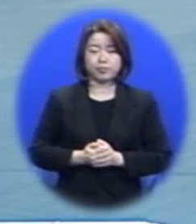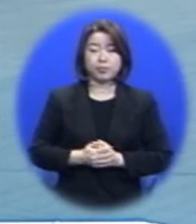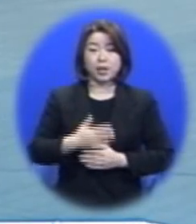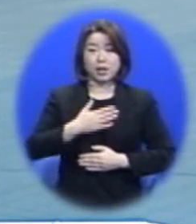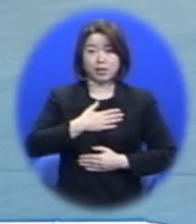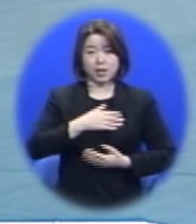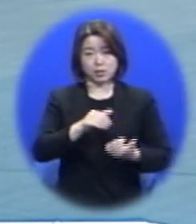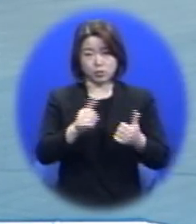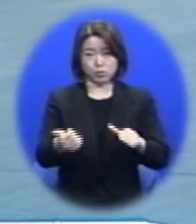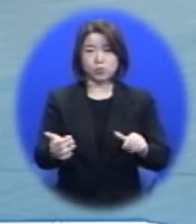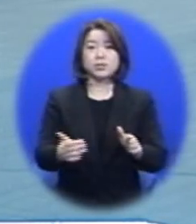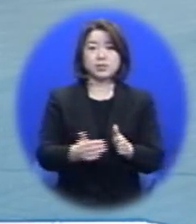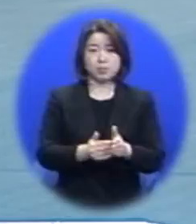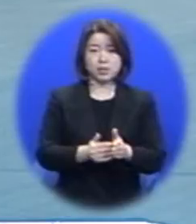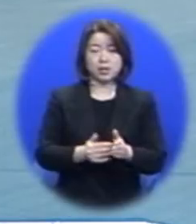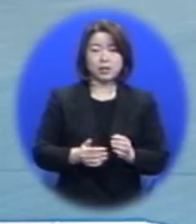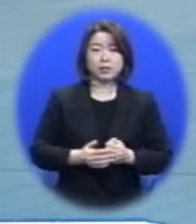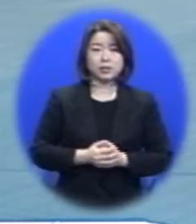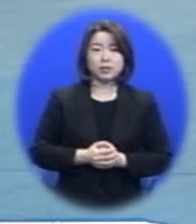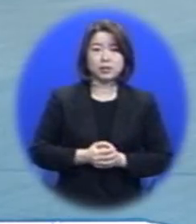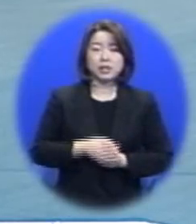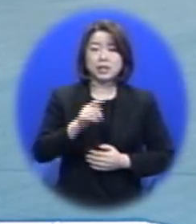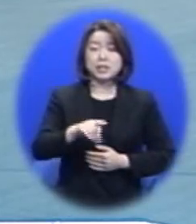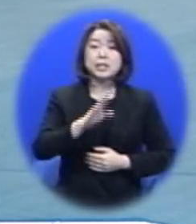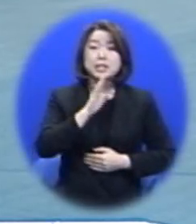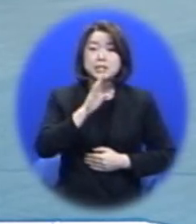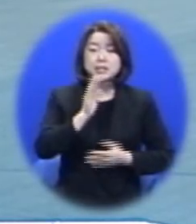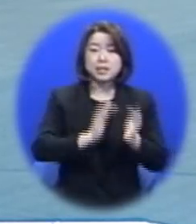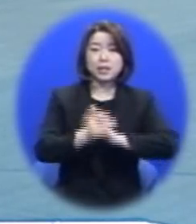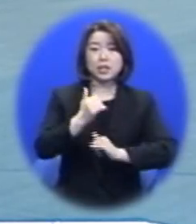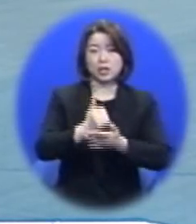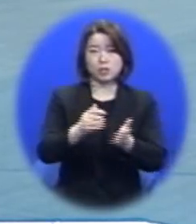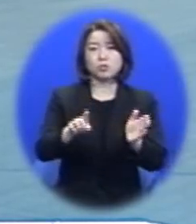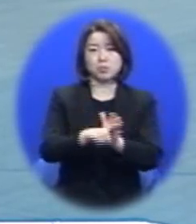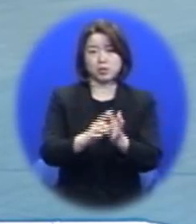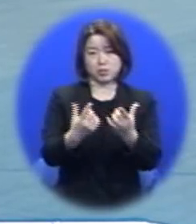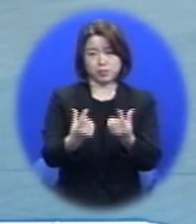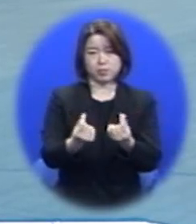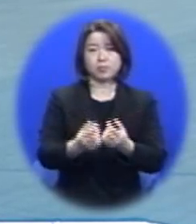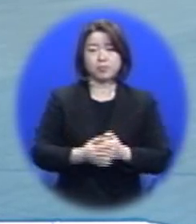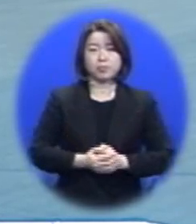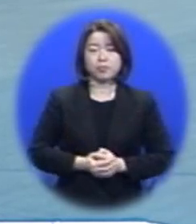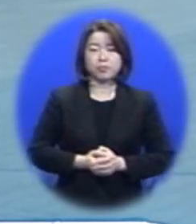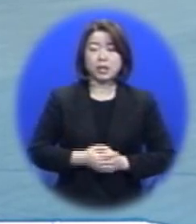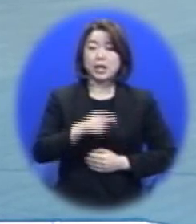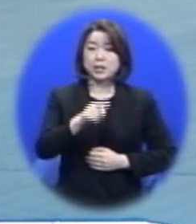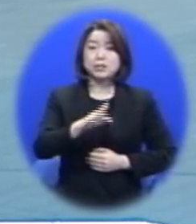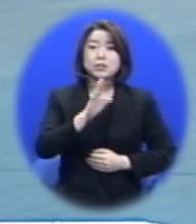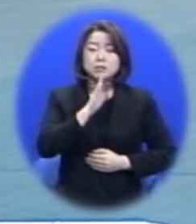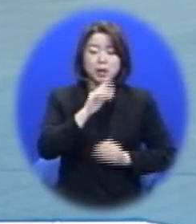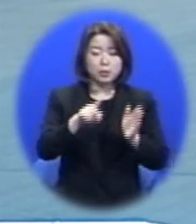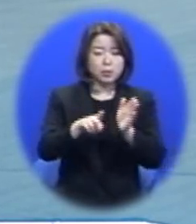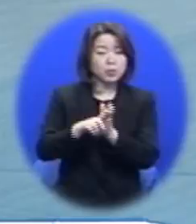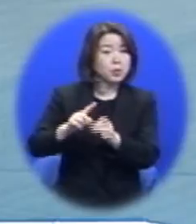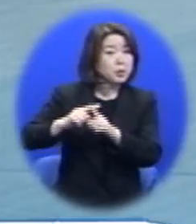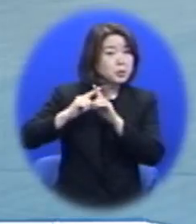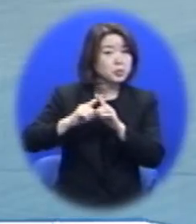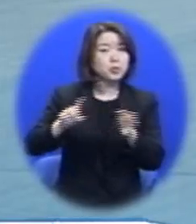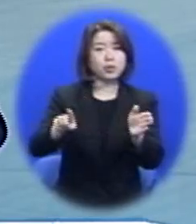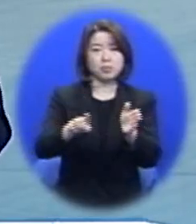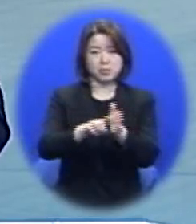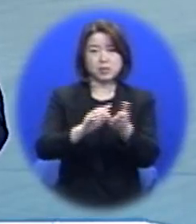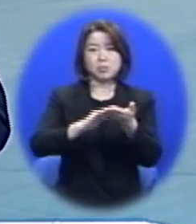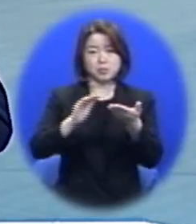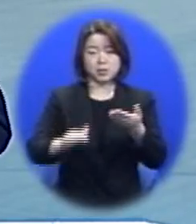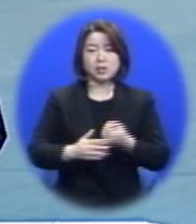나는 죽었습니다. 이게 진짜 예수 믿는 거예요. 그리고 그것이 바로 순교의 믿음입니다.